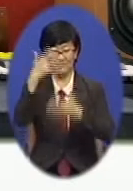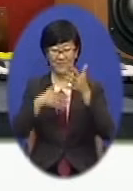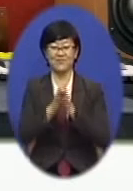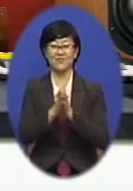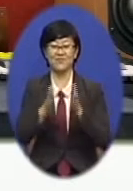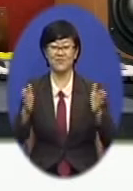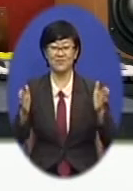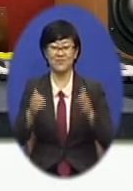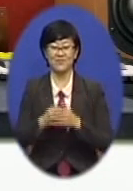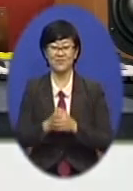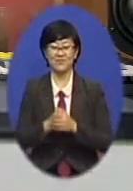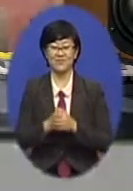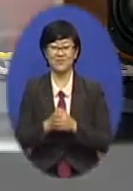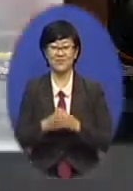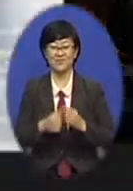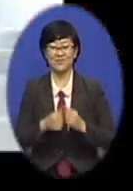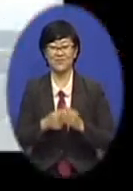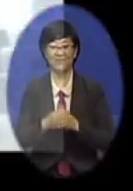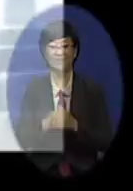뮤직 큐!